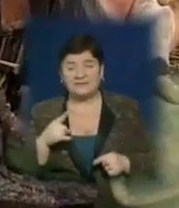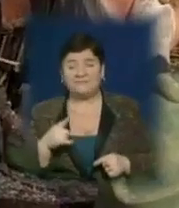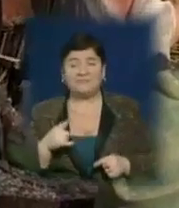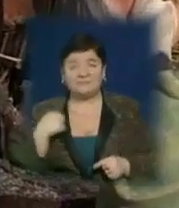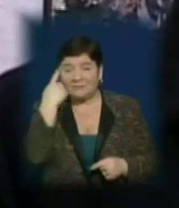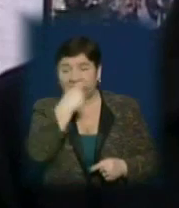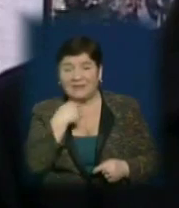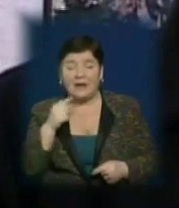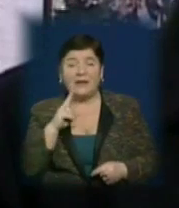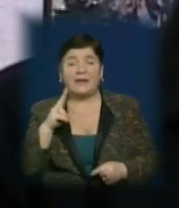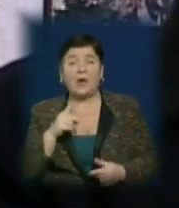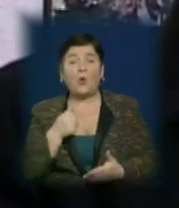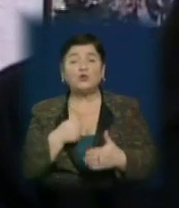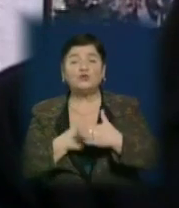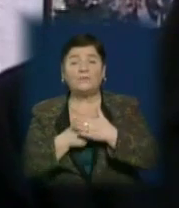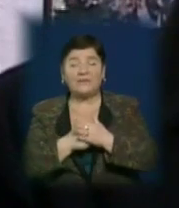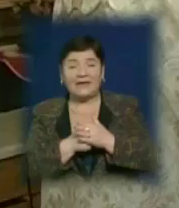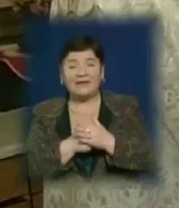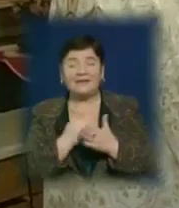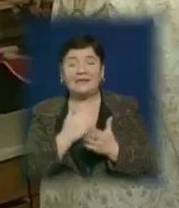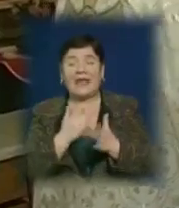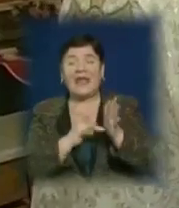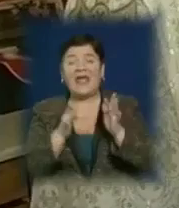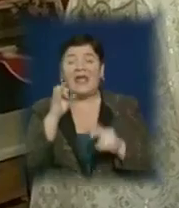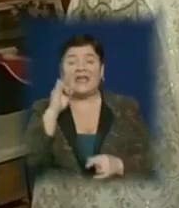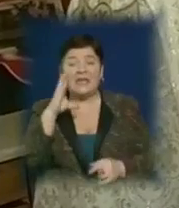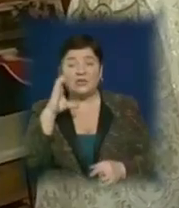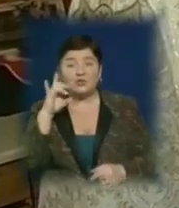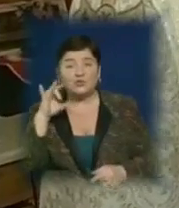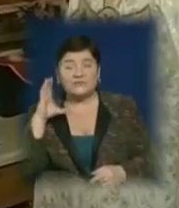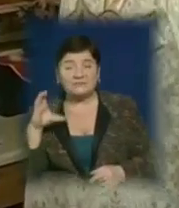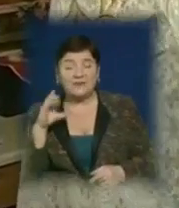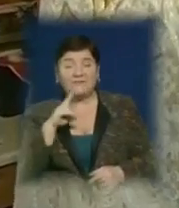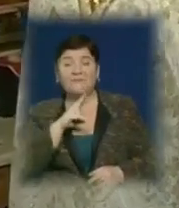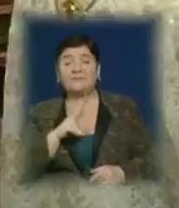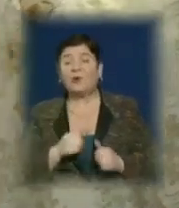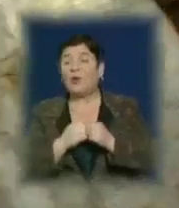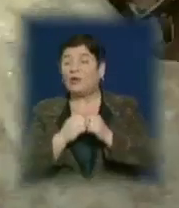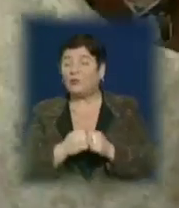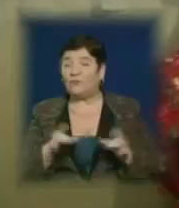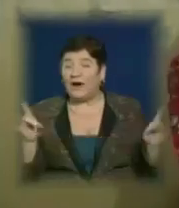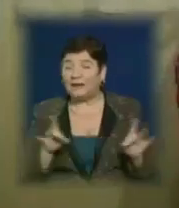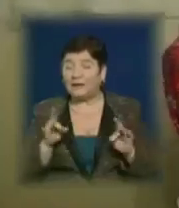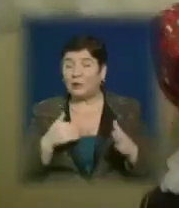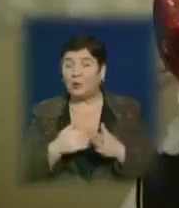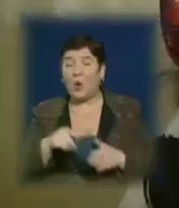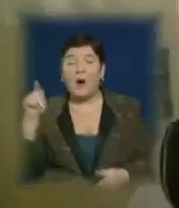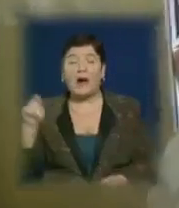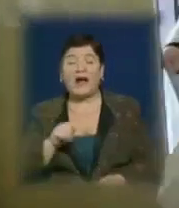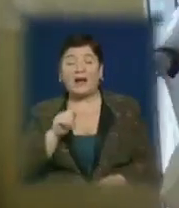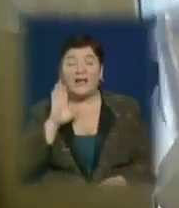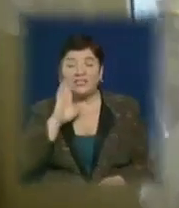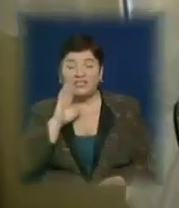де основне місце займає маленький Ісус. Колядувати у словацьких родинах ходять аж до хрещення